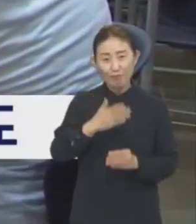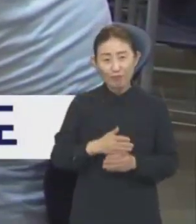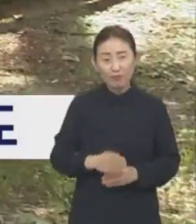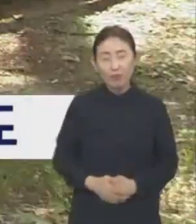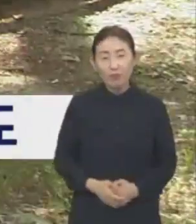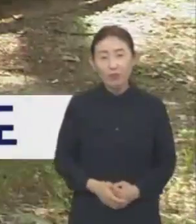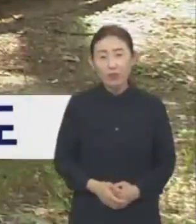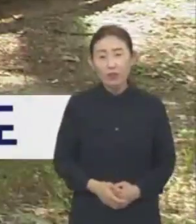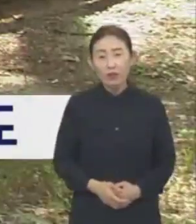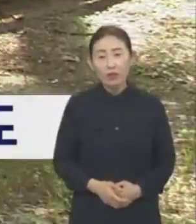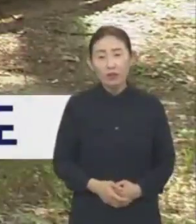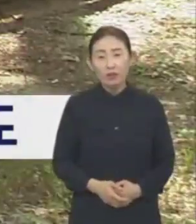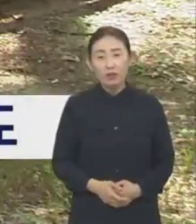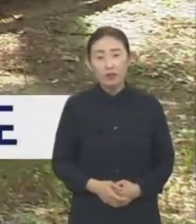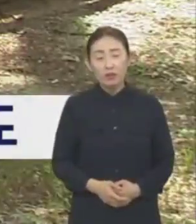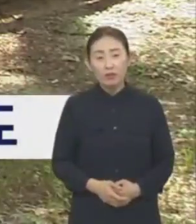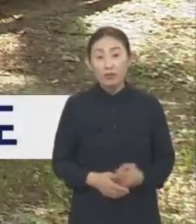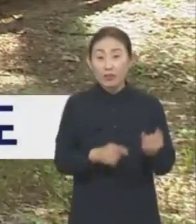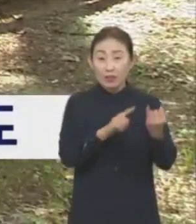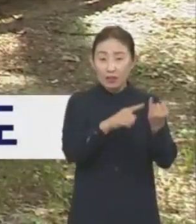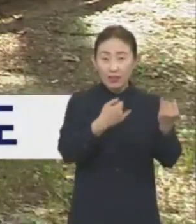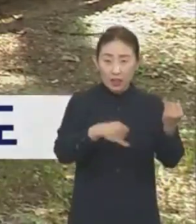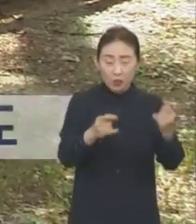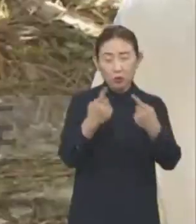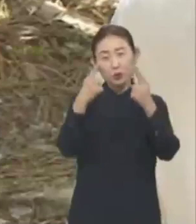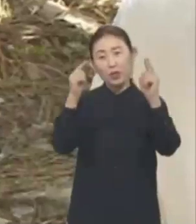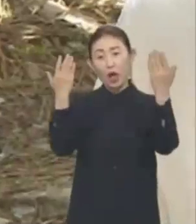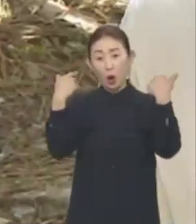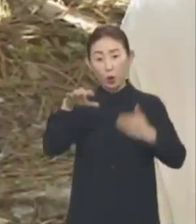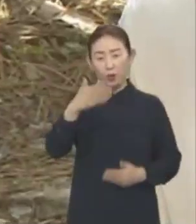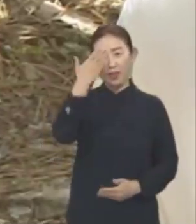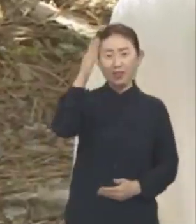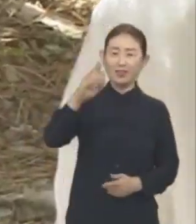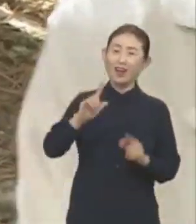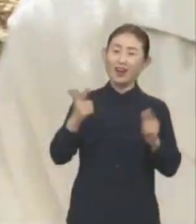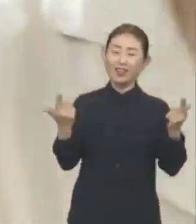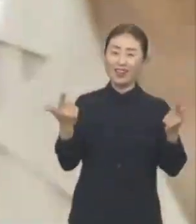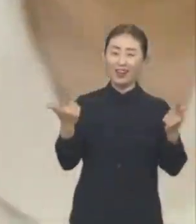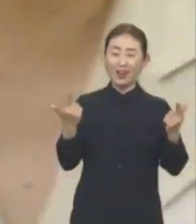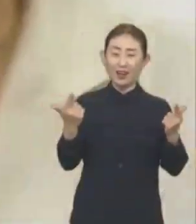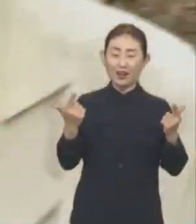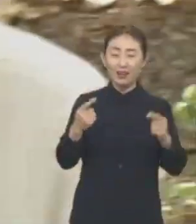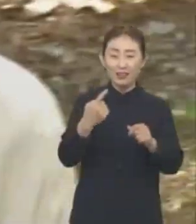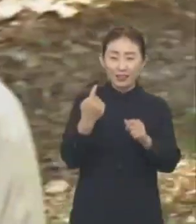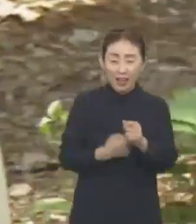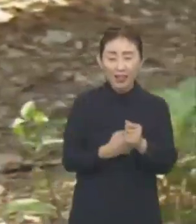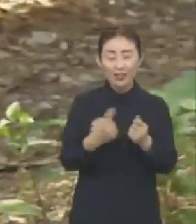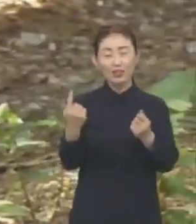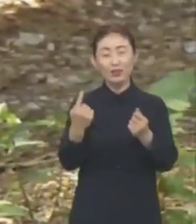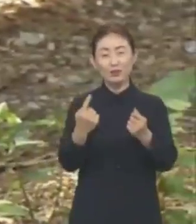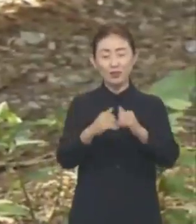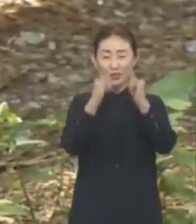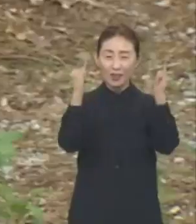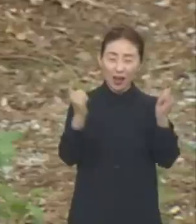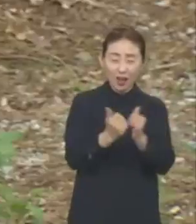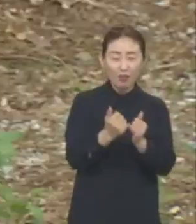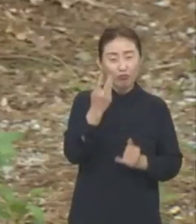있습니다. 덕분에 지우 씨도 대학이라는 더 넓은 세상에서 조금씩 성장해가는 중입니다.